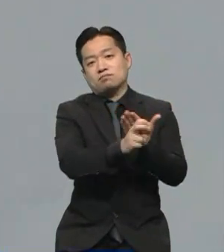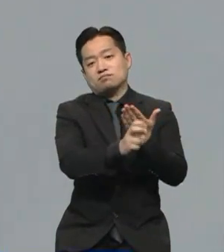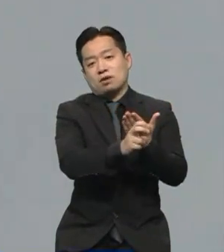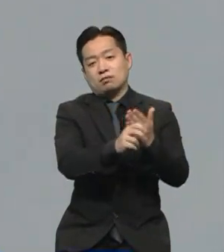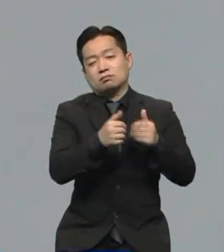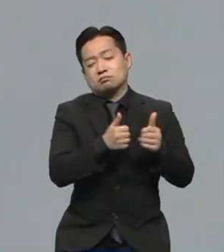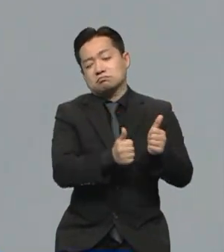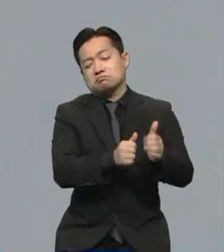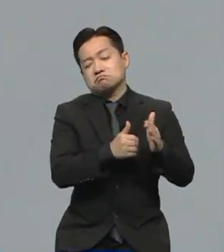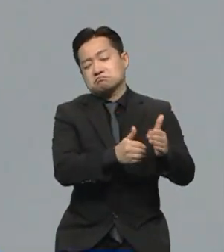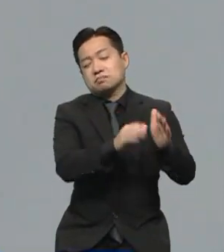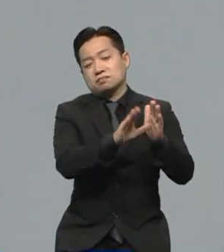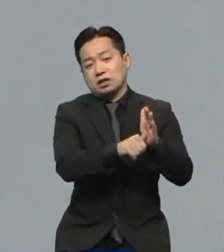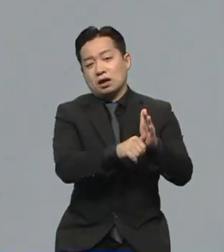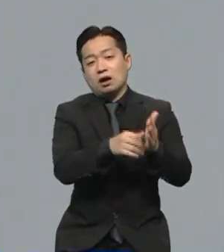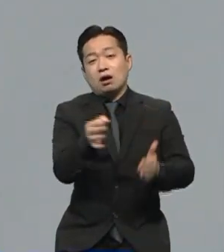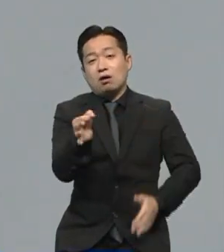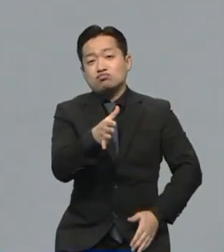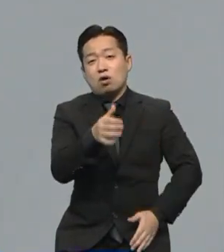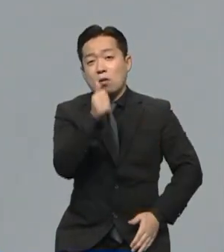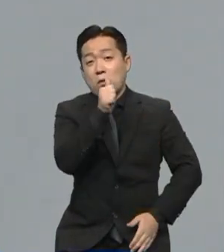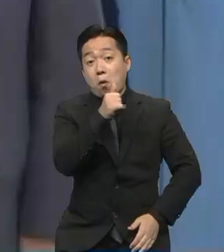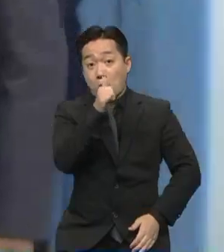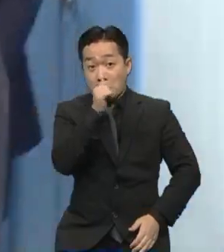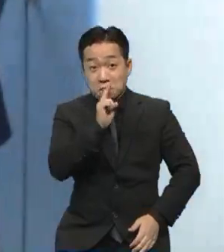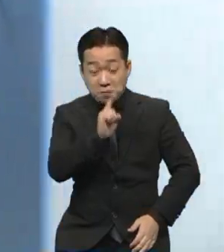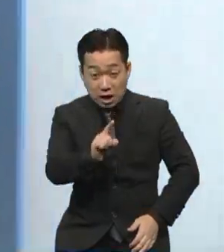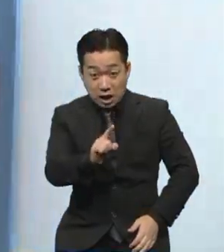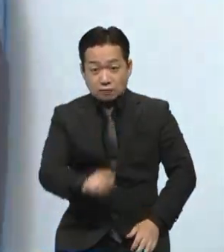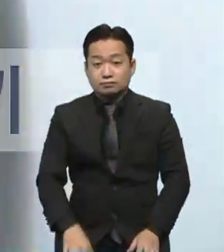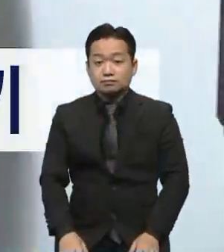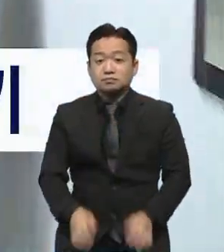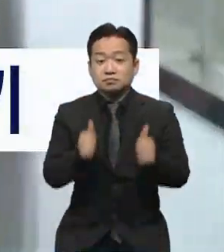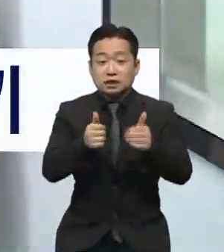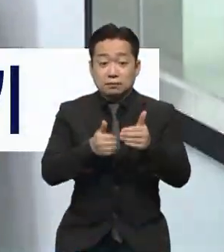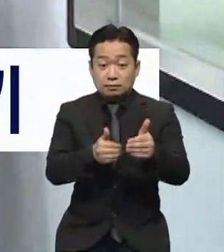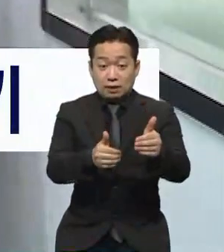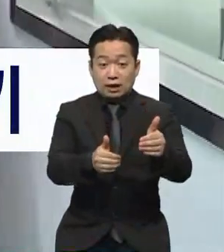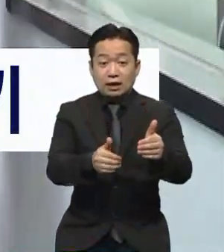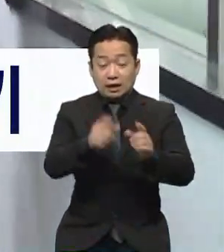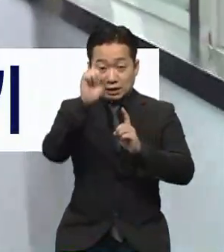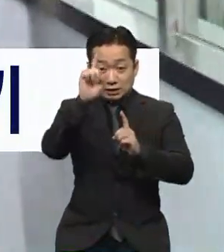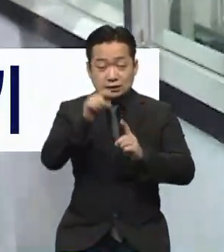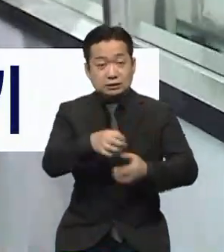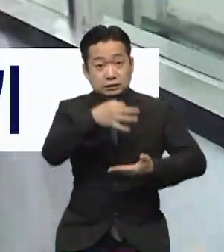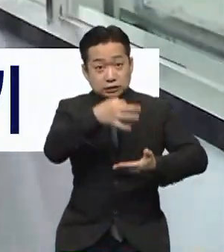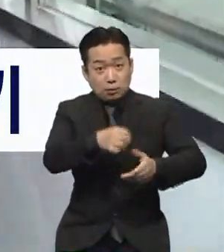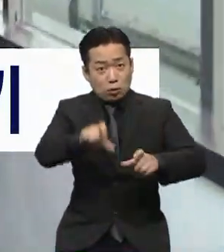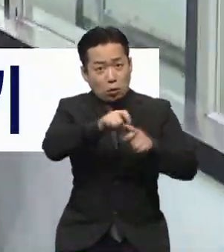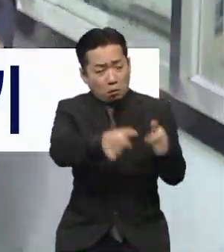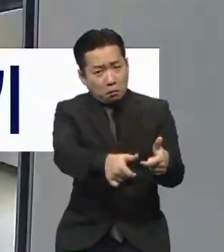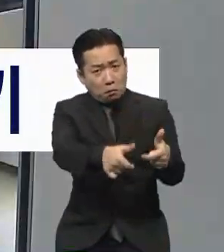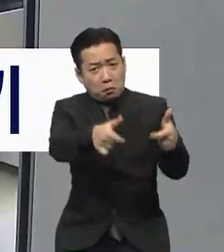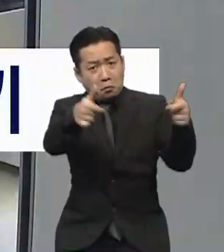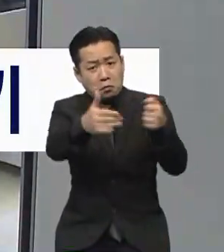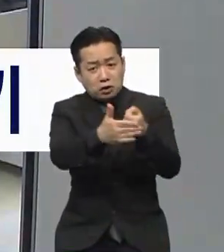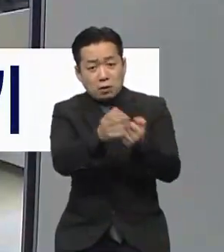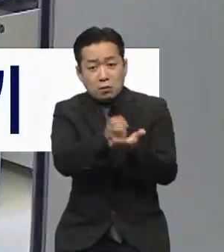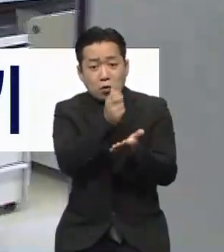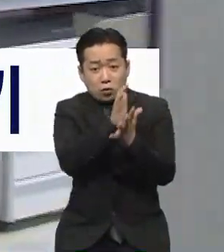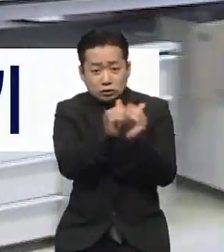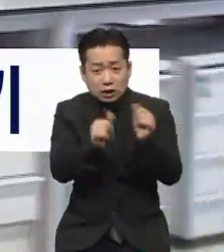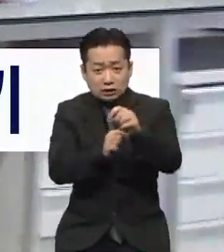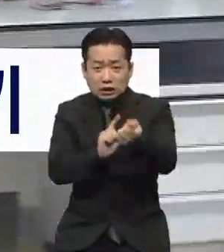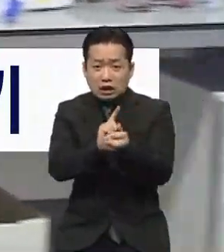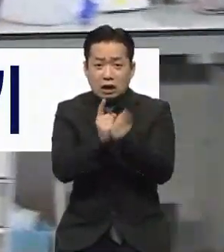재판받는 과정에서 무료 변론을 받았다는 의혹과 관련해 재판 기간 이재명 후보 재산이 오히려 증가했다며 변호사비